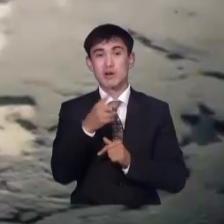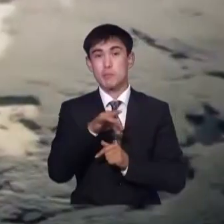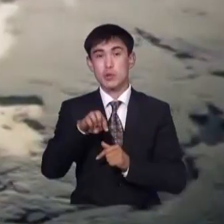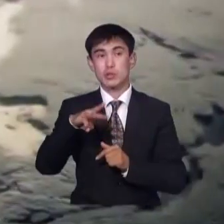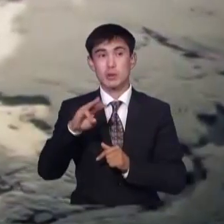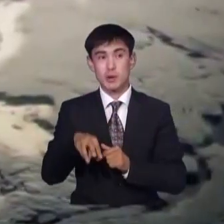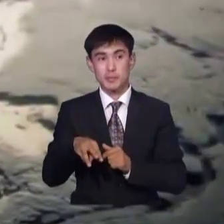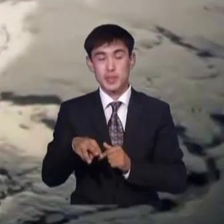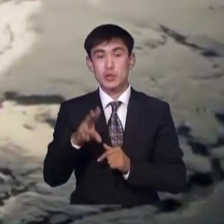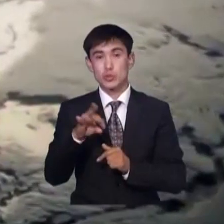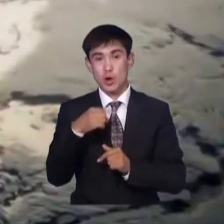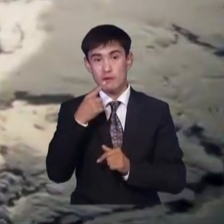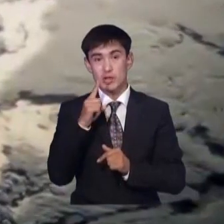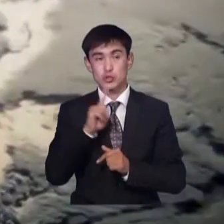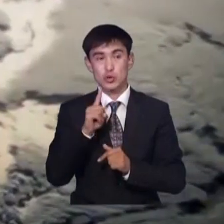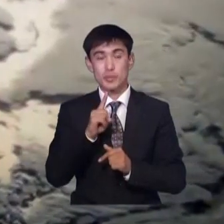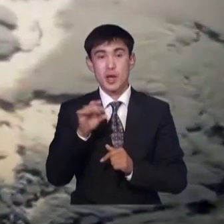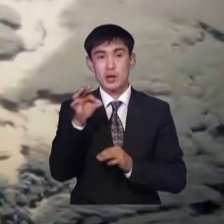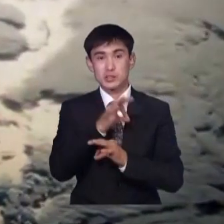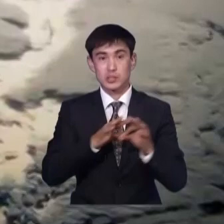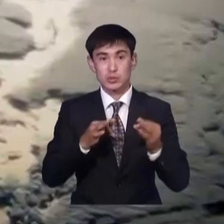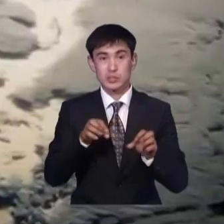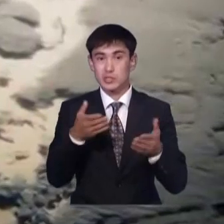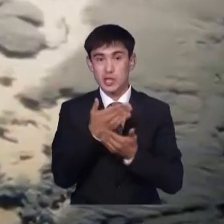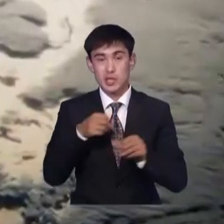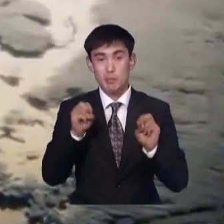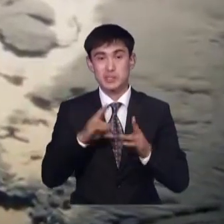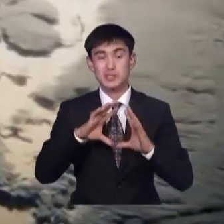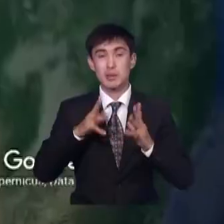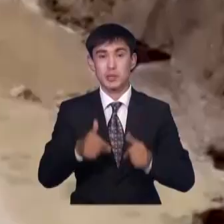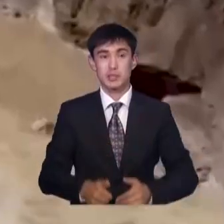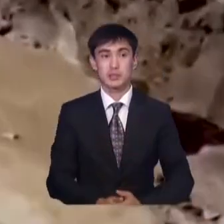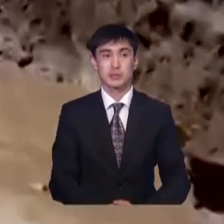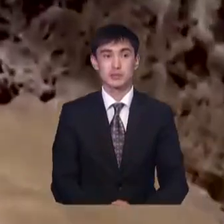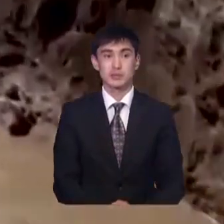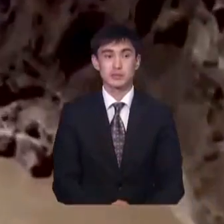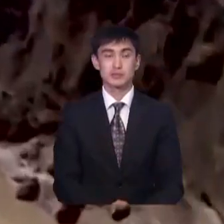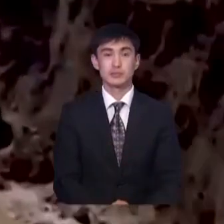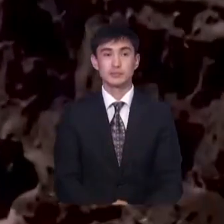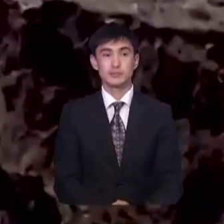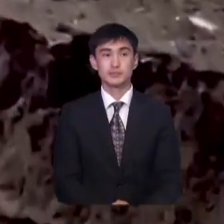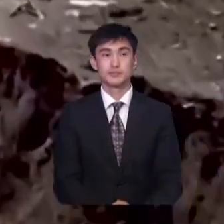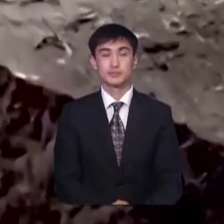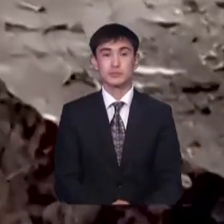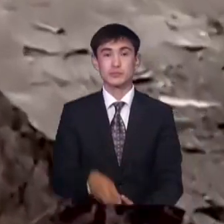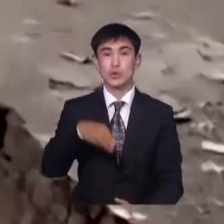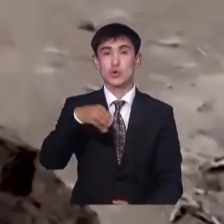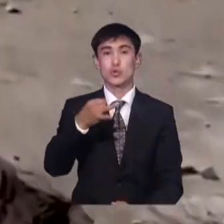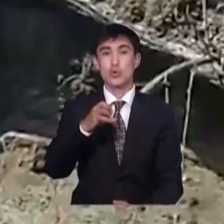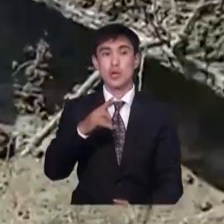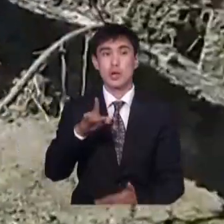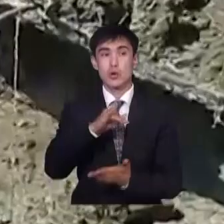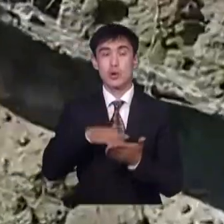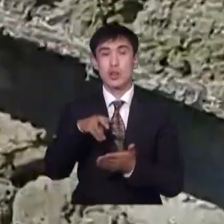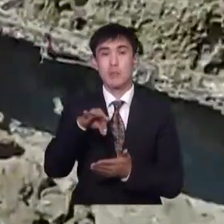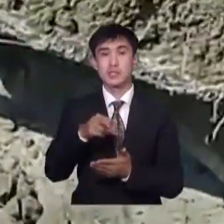миллионах километров. Однако отмечается, что астероиды не представляют опасности для планеты. в муниципалитете Тула, штат